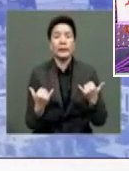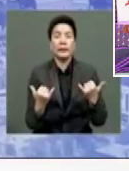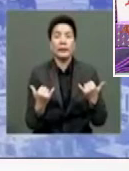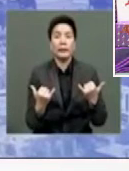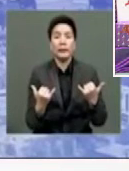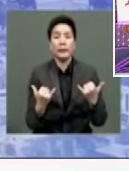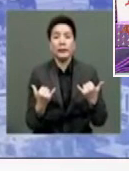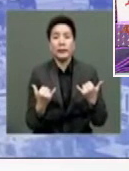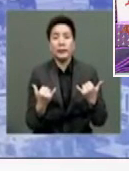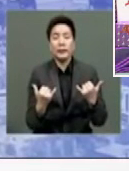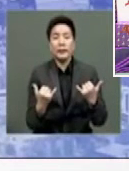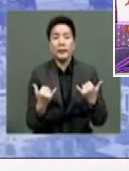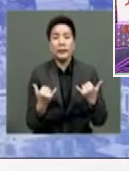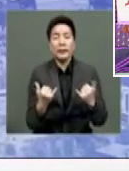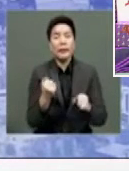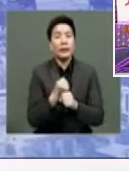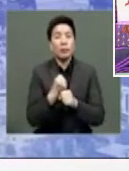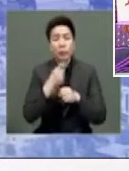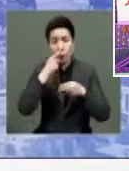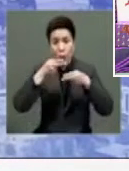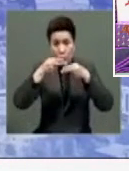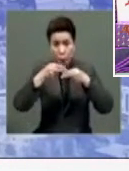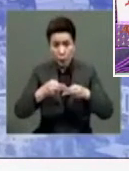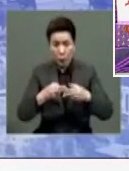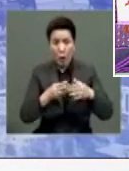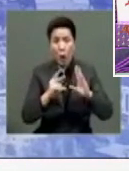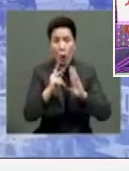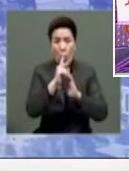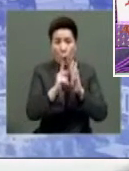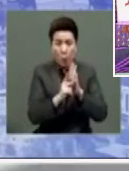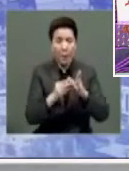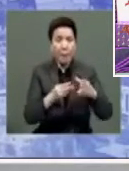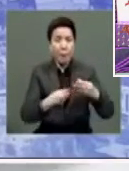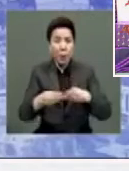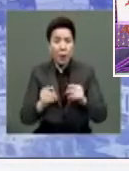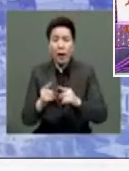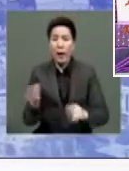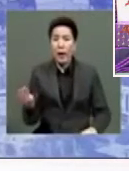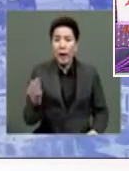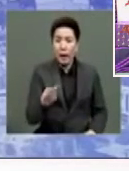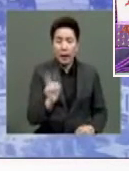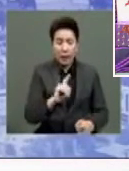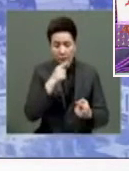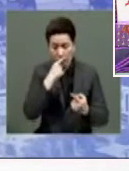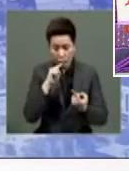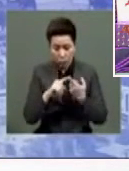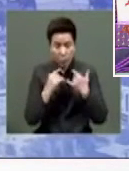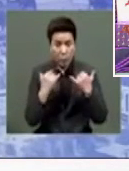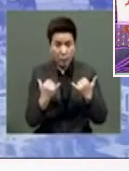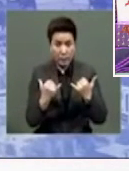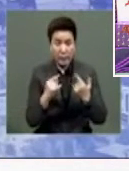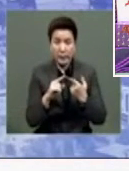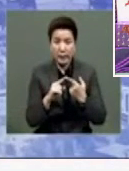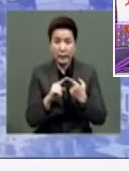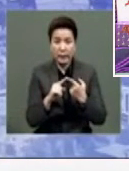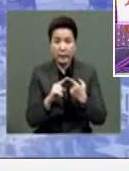ไม่มีข้อห้ามนะครับโดยเค้าบอกว่ากำหนดให้มีการตรวจคัดกรองการเดินทางข้ามจังหวัดเนี่ยให้พนักงานเจ้าหน้า